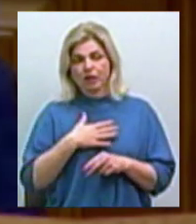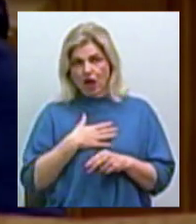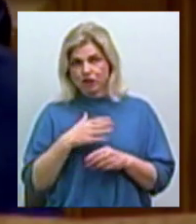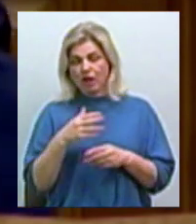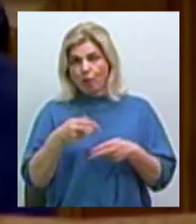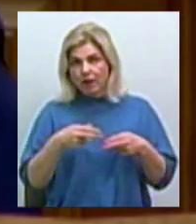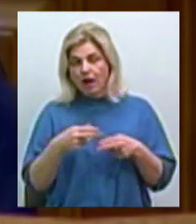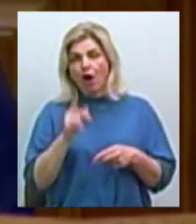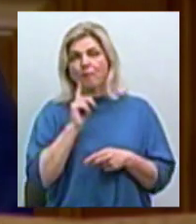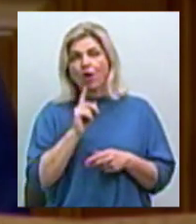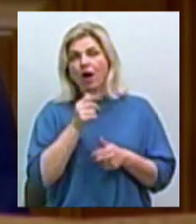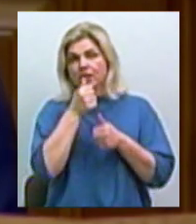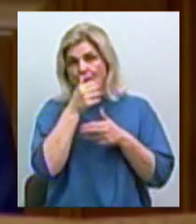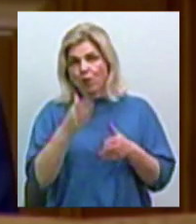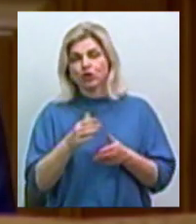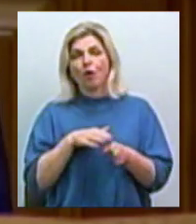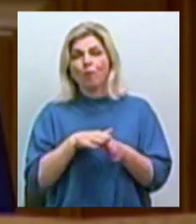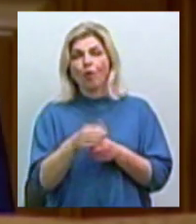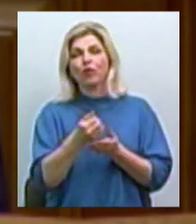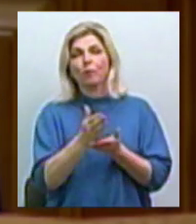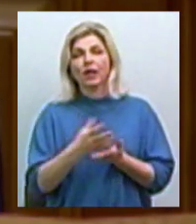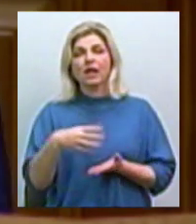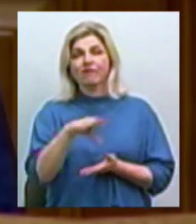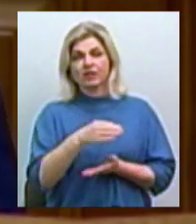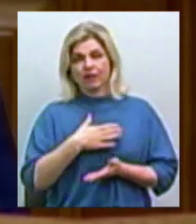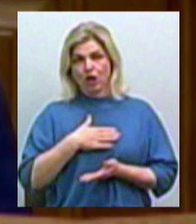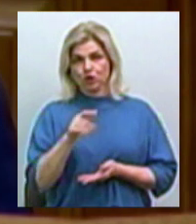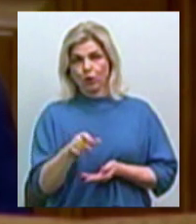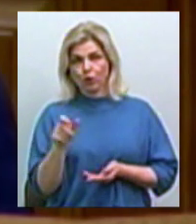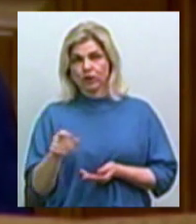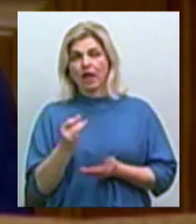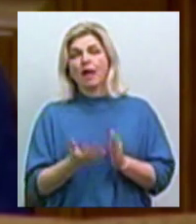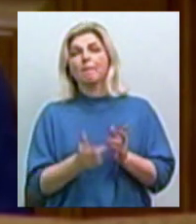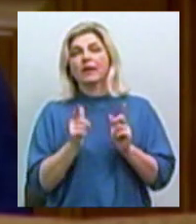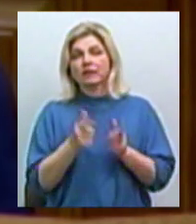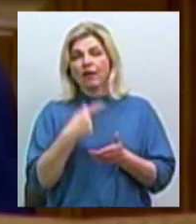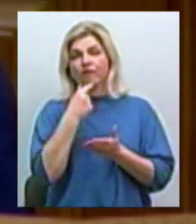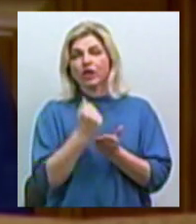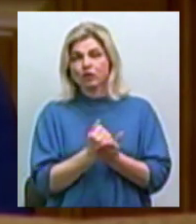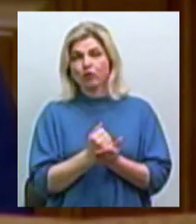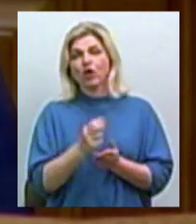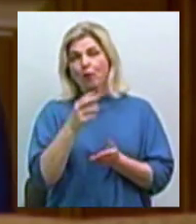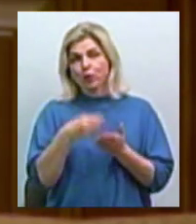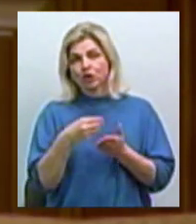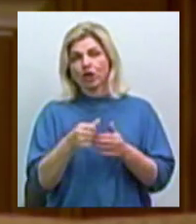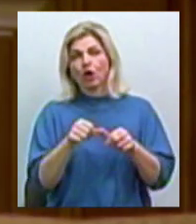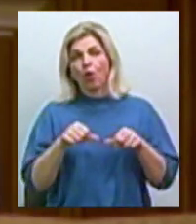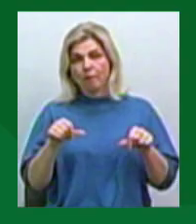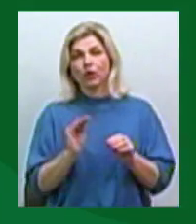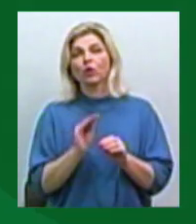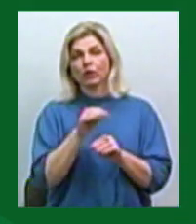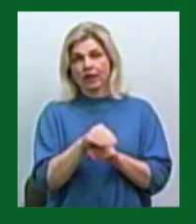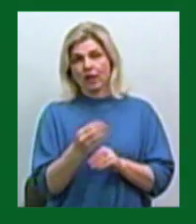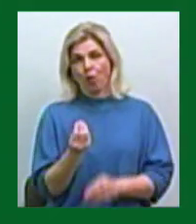ми ще не можемо повністю забезпечити всіх наших людей, ми підтримали висновки бюджетного комітету і додали ці кошти.